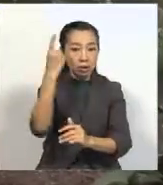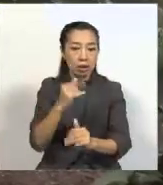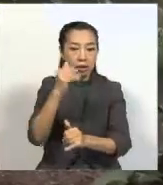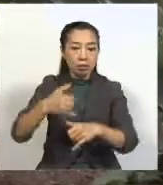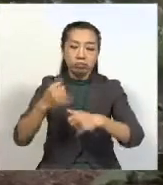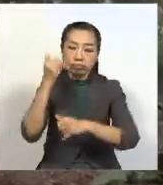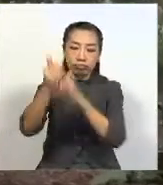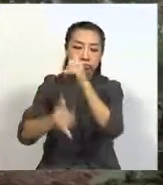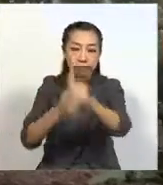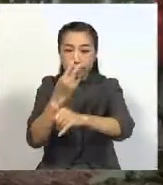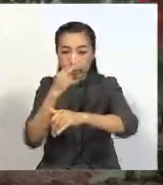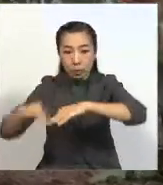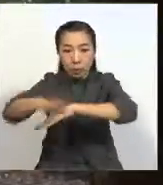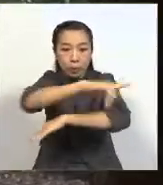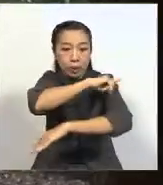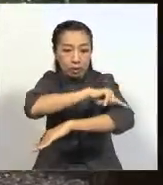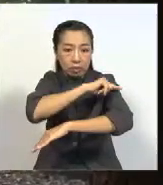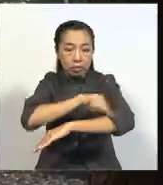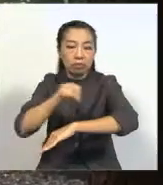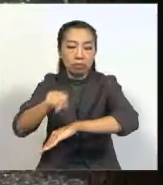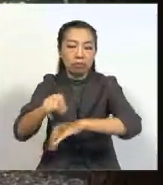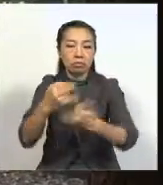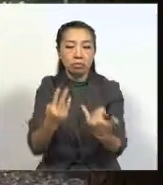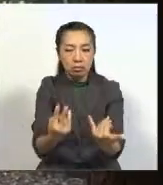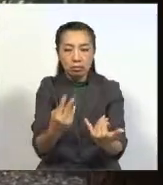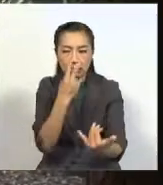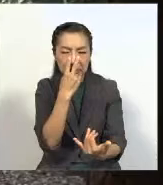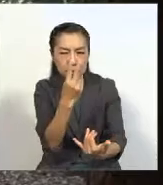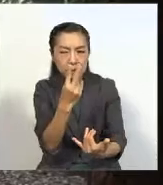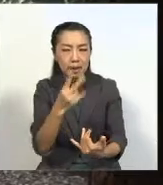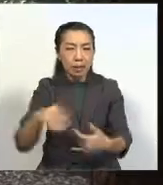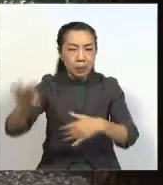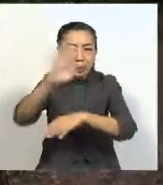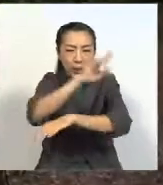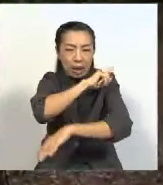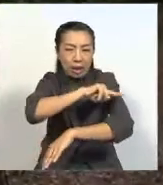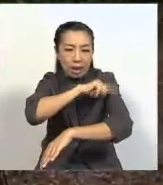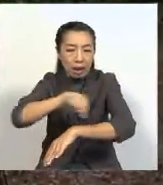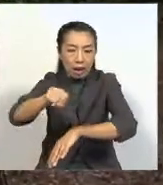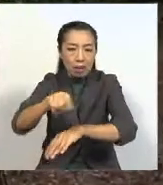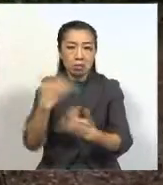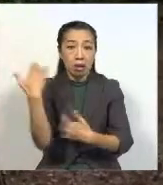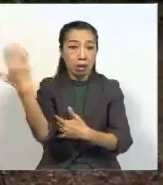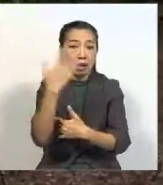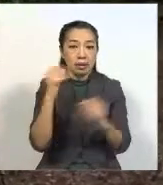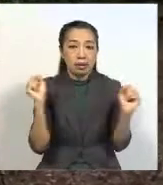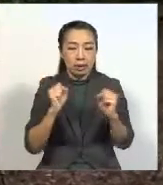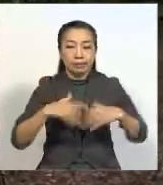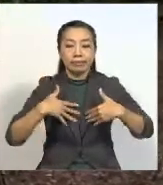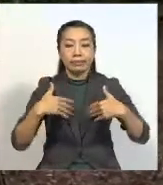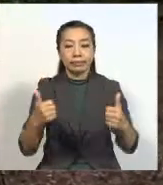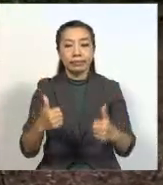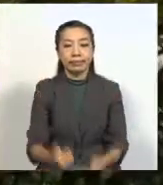ไปชมทะเลหมอกกันบ้างแล้วนะคะซึ่งก็จะได้เห็นภาพความงดงามของทะเลหมอกท่ามกลางสภาพอากาศที่เย็นสบาย